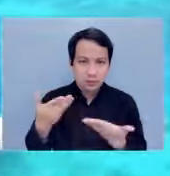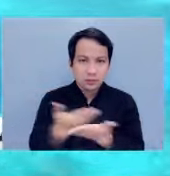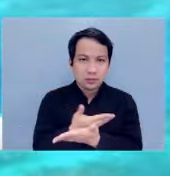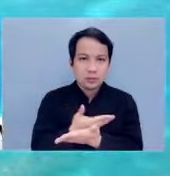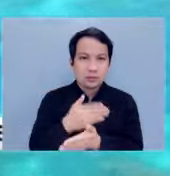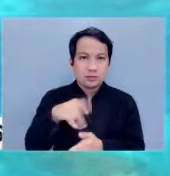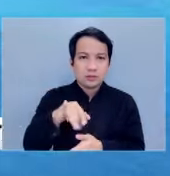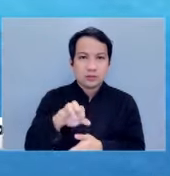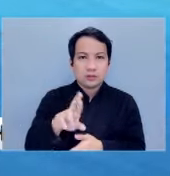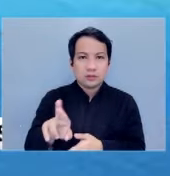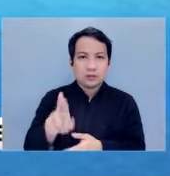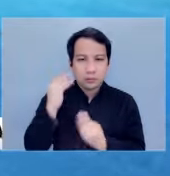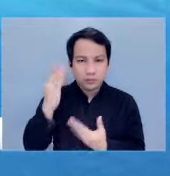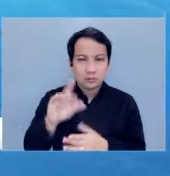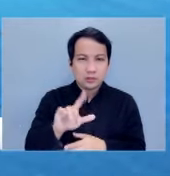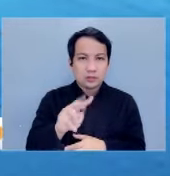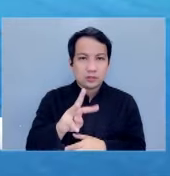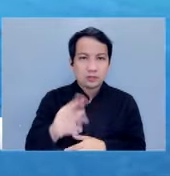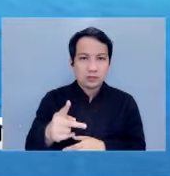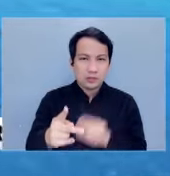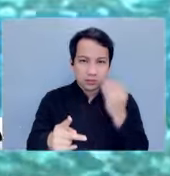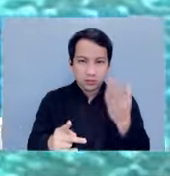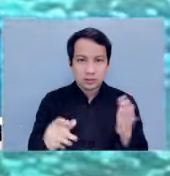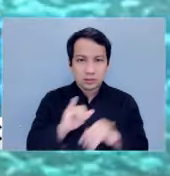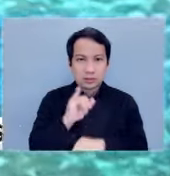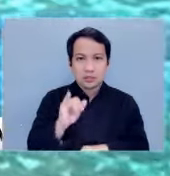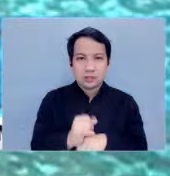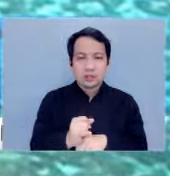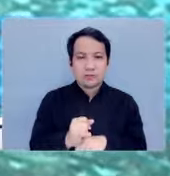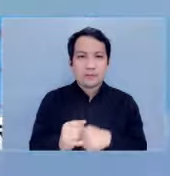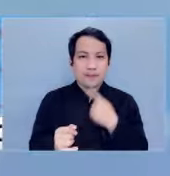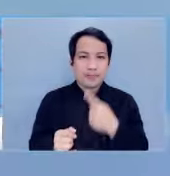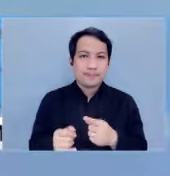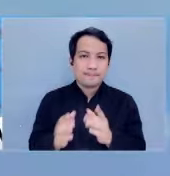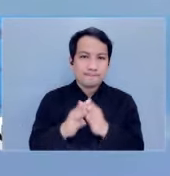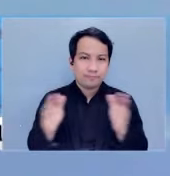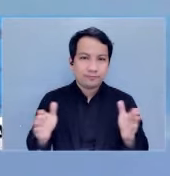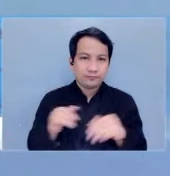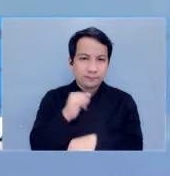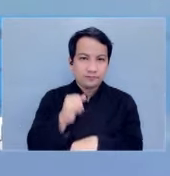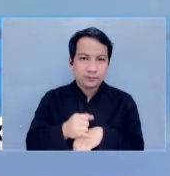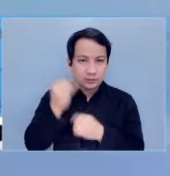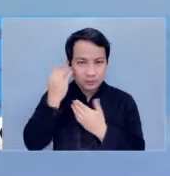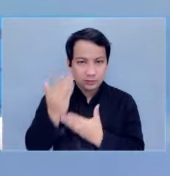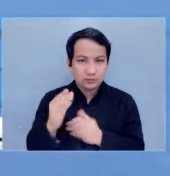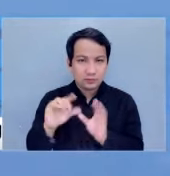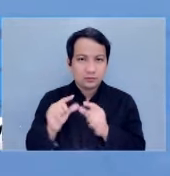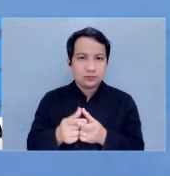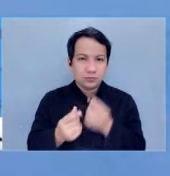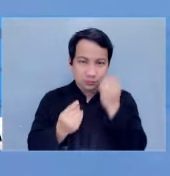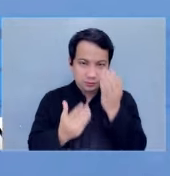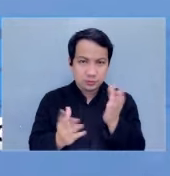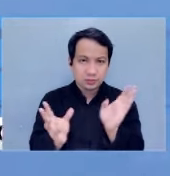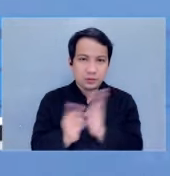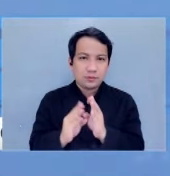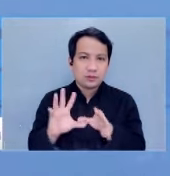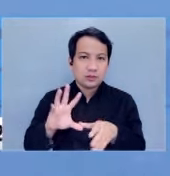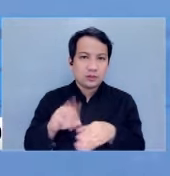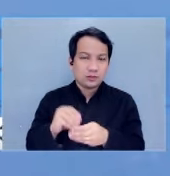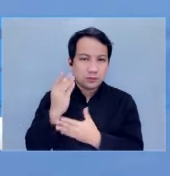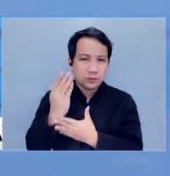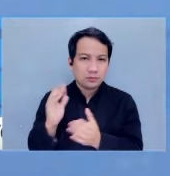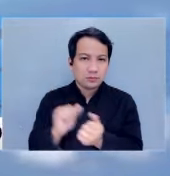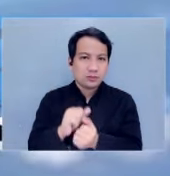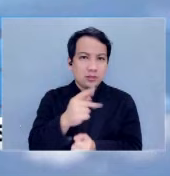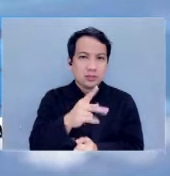itatayo sa Lawak Island. Ito ang pangalawa sa pinakamalaking isla sa Kalayaan Group. Base sa datos, ang bayan ng Kalayaan ang